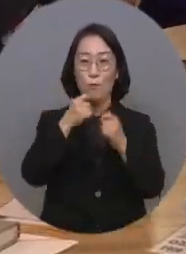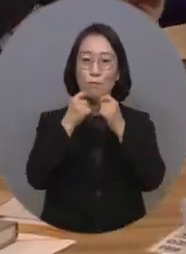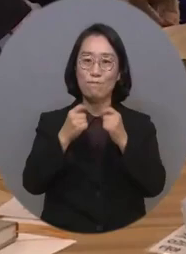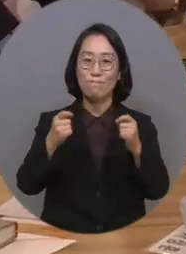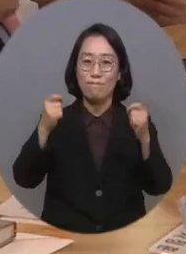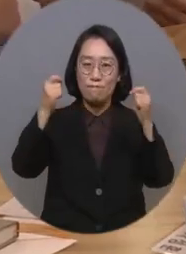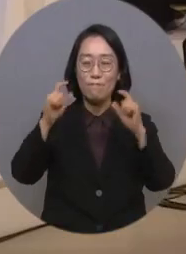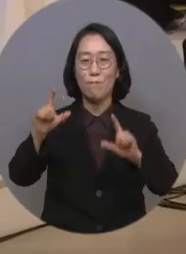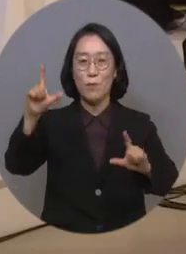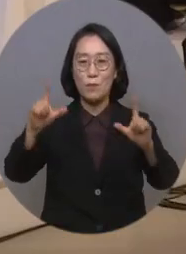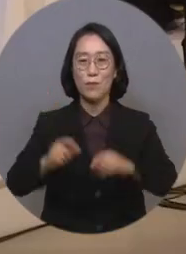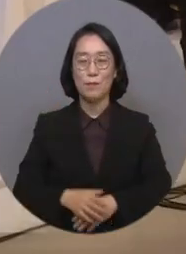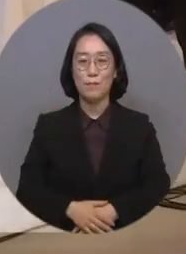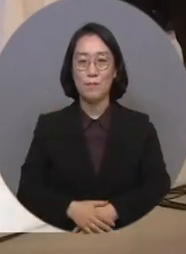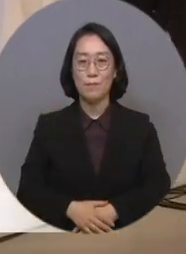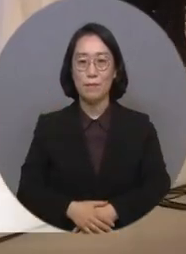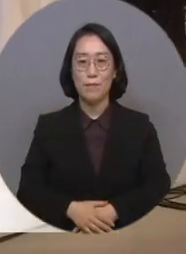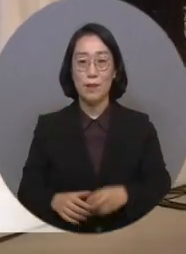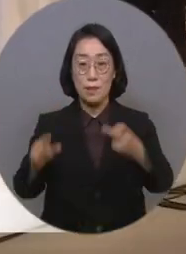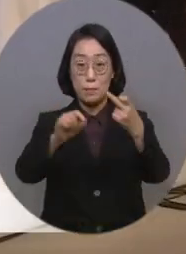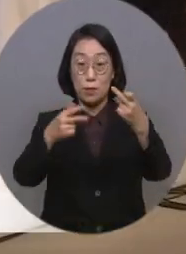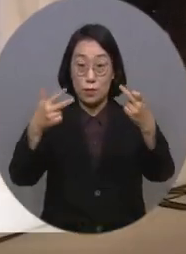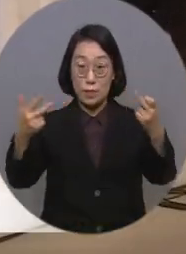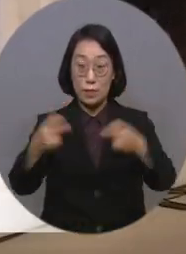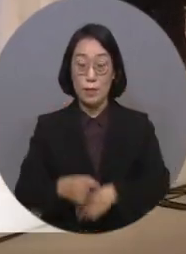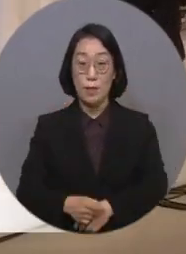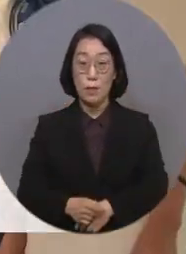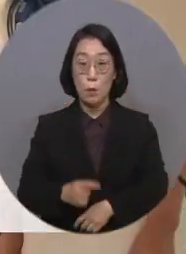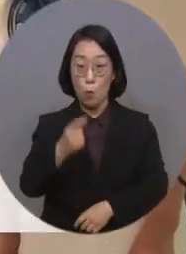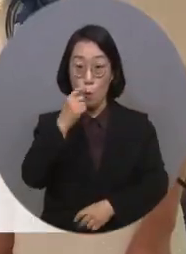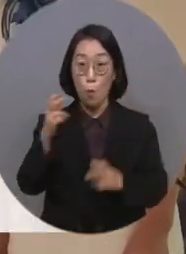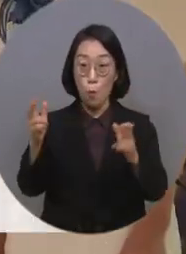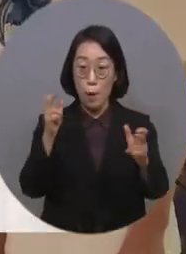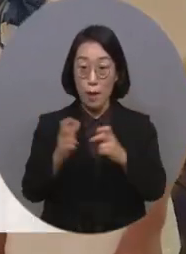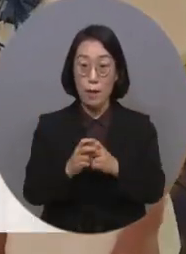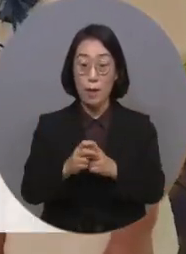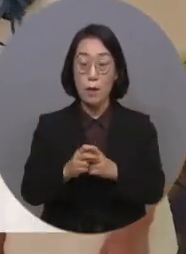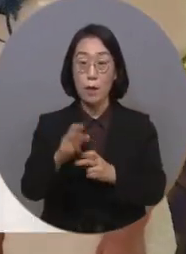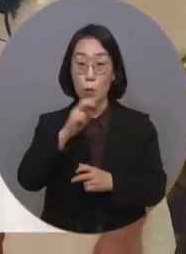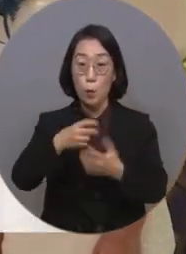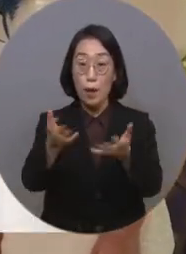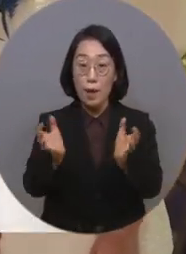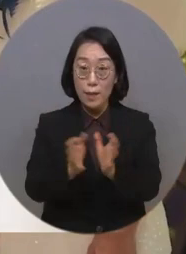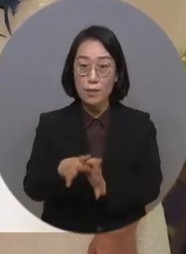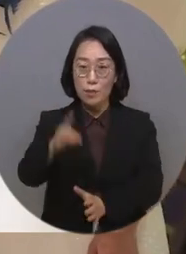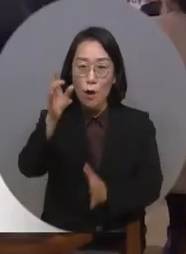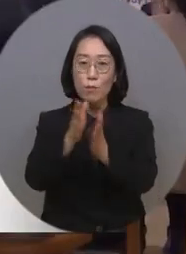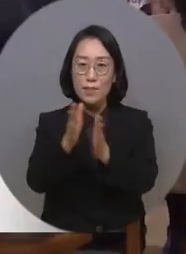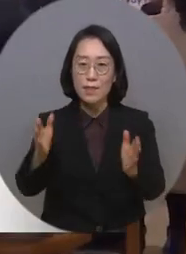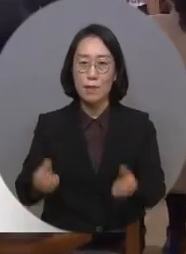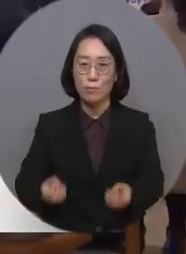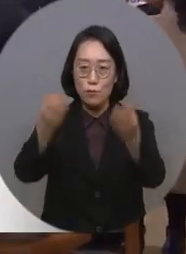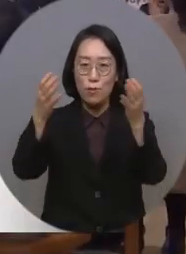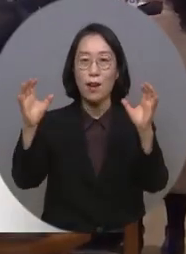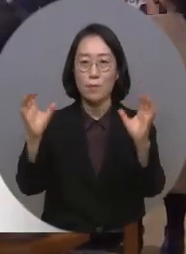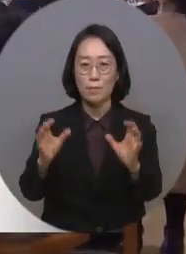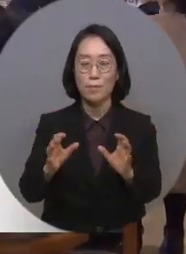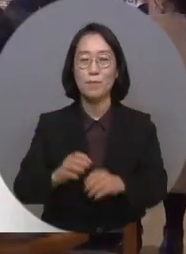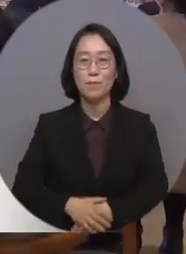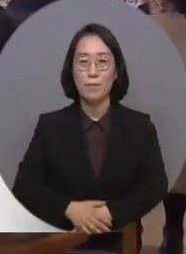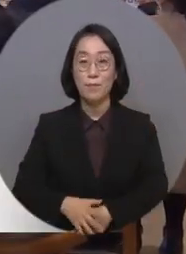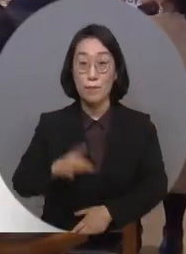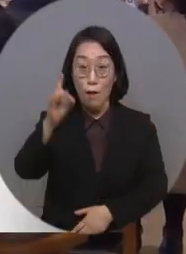웃음꽃이 가득합니다. 지난 7일 열린 코웨이 물빛소리 합창단 창단식 현장입니다. 앞서